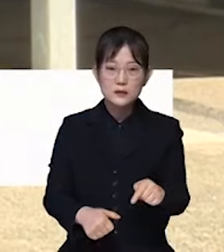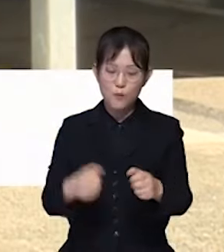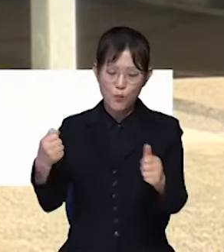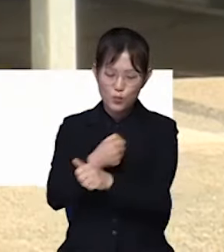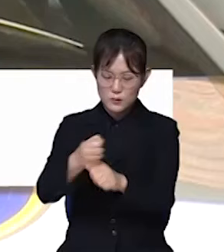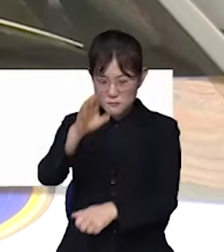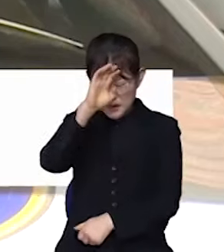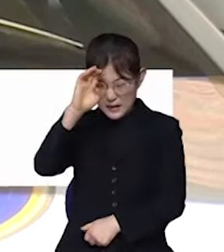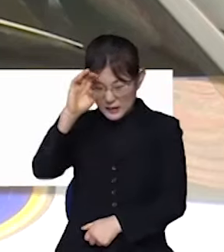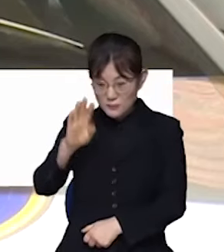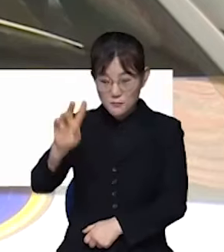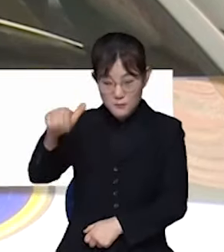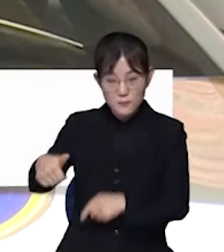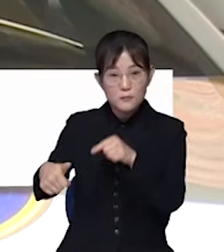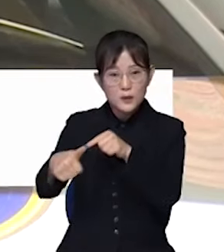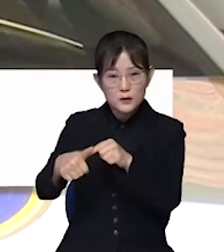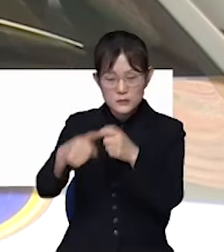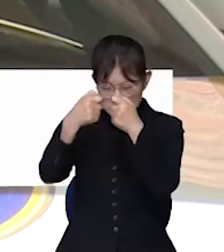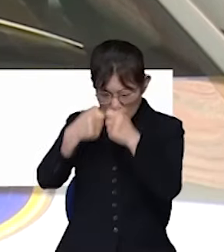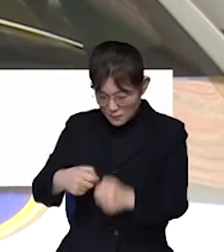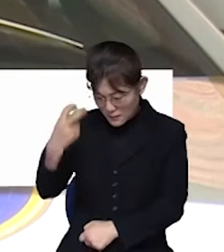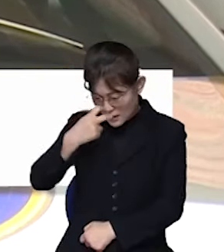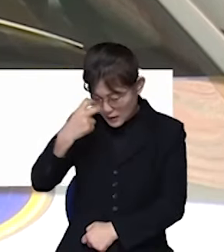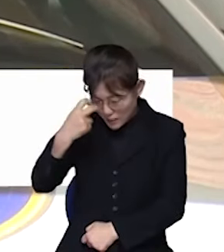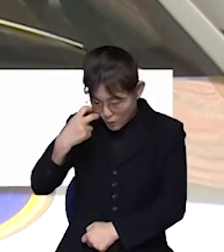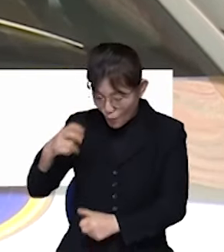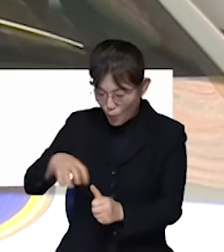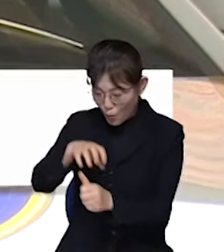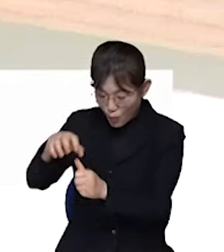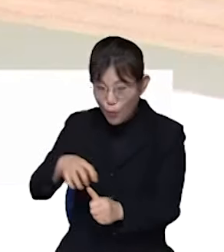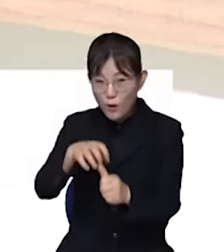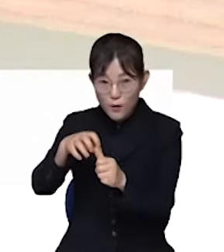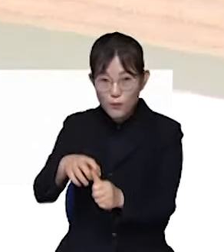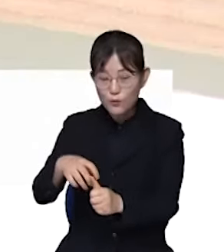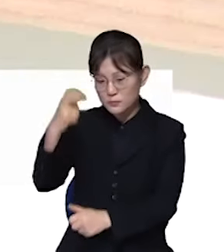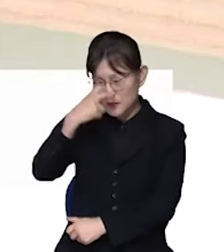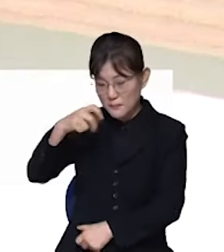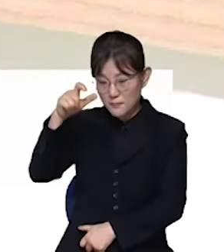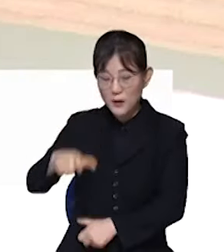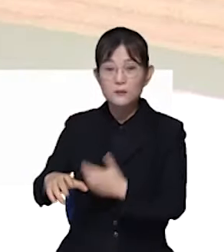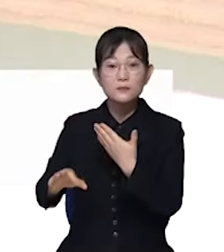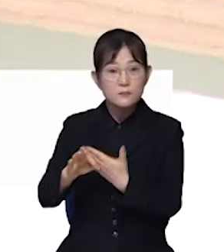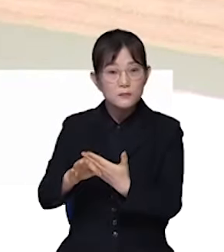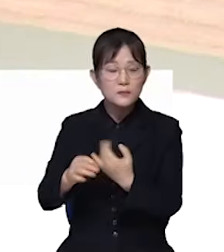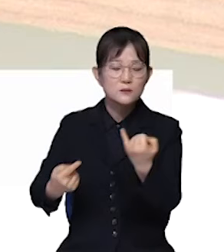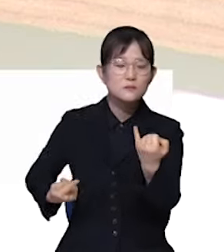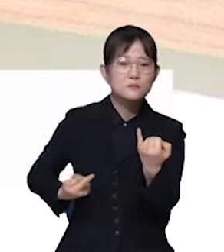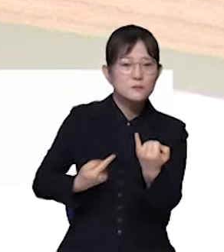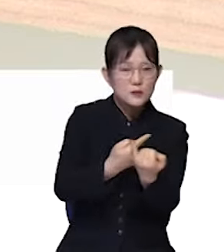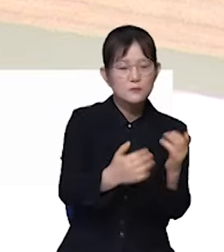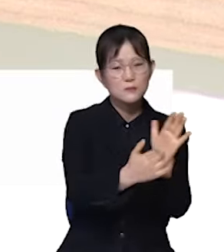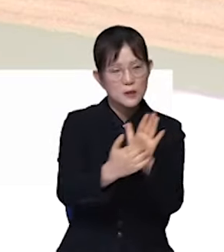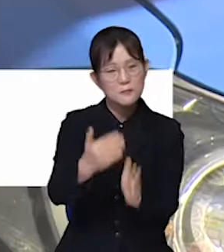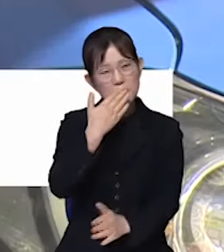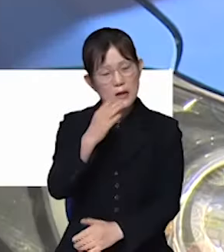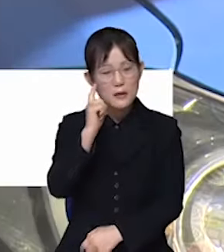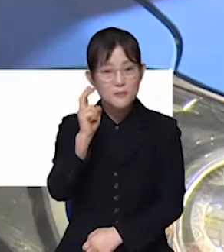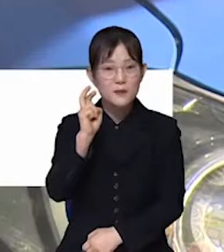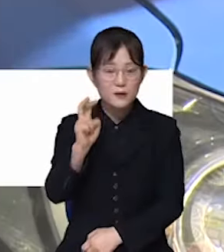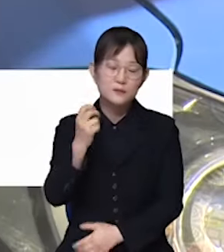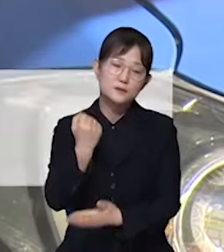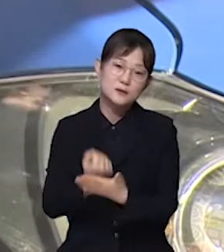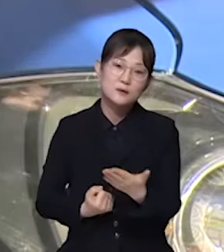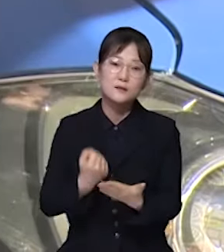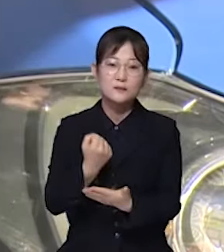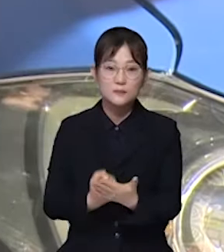있는 박대성을 좀 더 꼼꼼하게 살펴보고 보호조치와 순찰 강화 등 적극적으로 대응을 했더라면 사건을 막을 수 있지